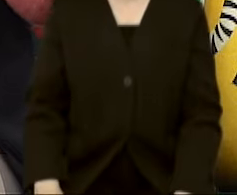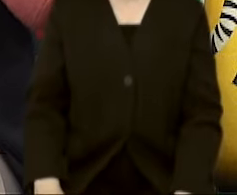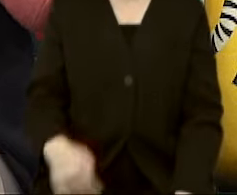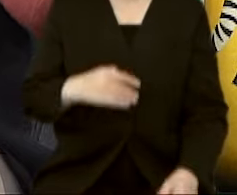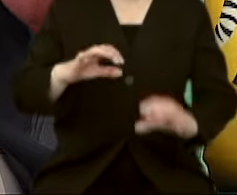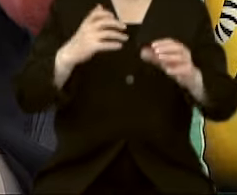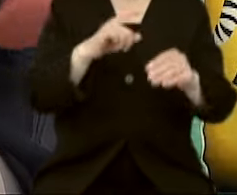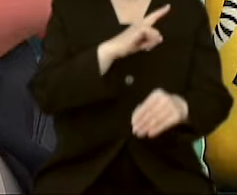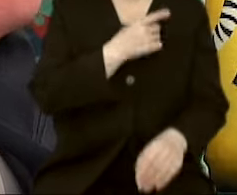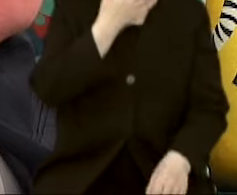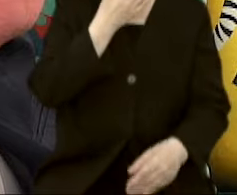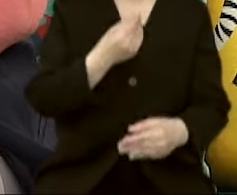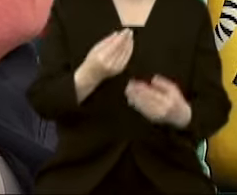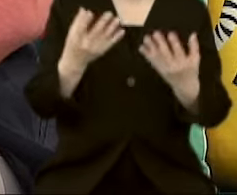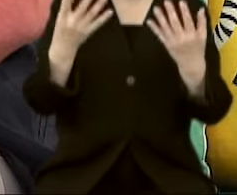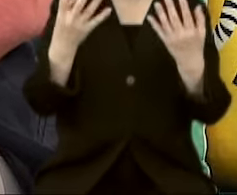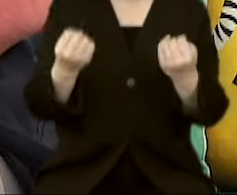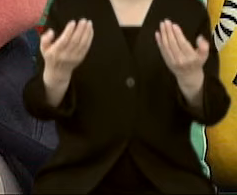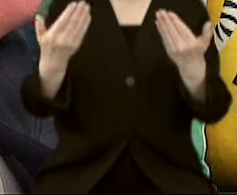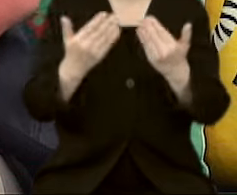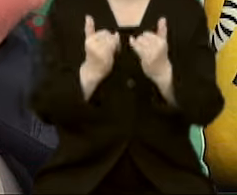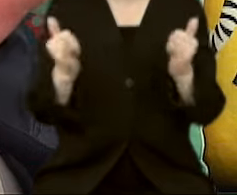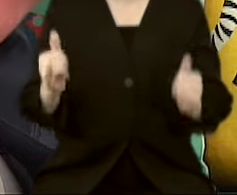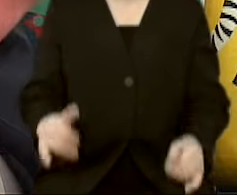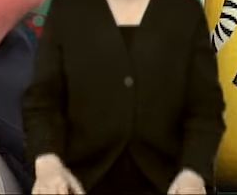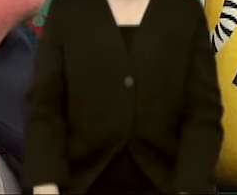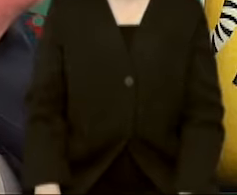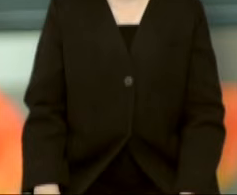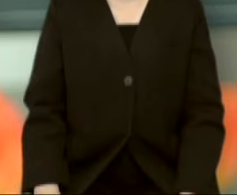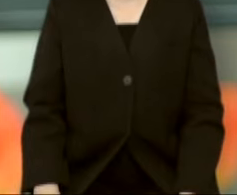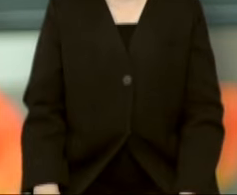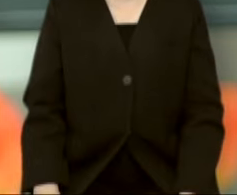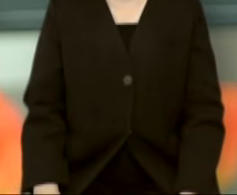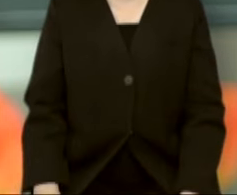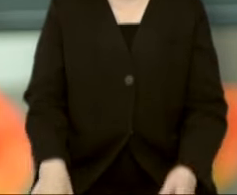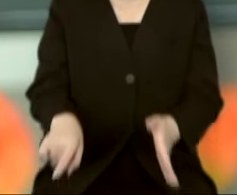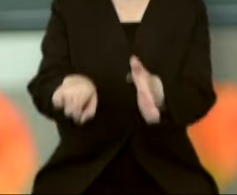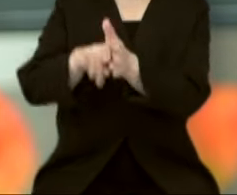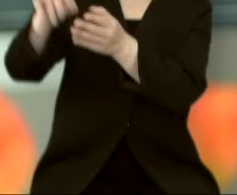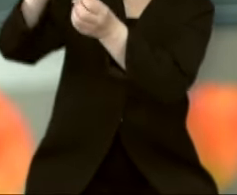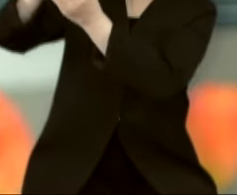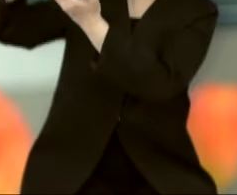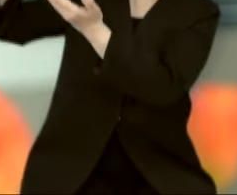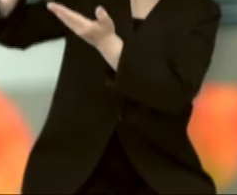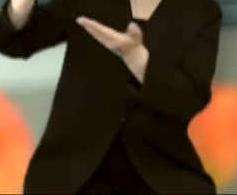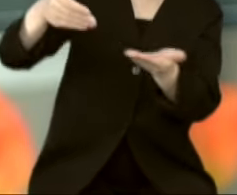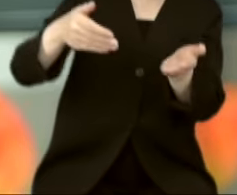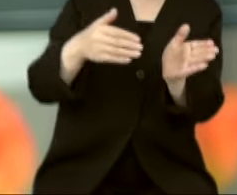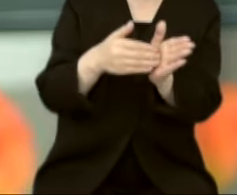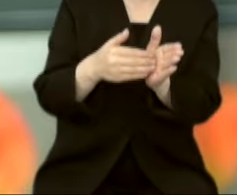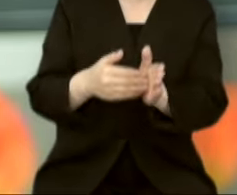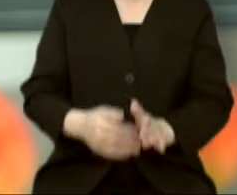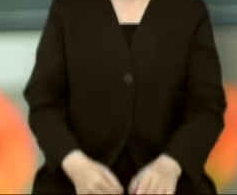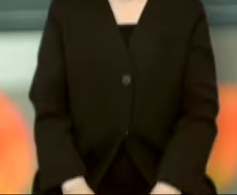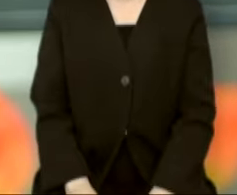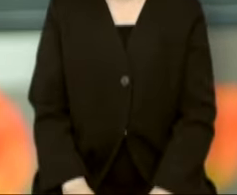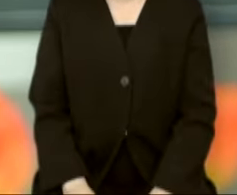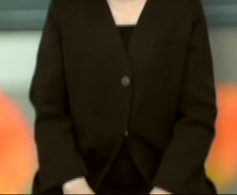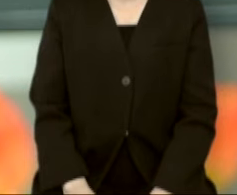이 세상에서 가장 복을 많이 받은 사람이라고 생각합니다. 야 믿음의 유산을 예. 받으신